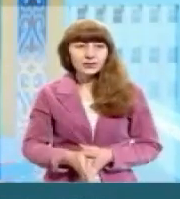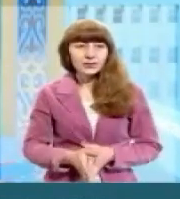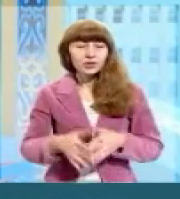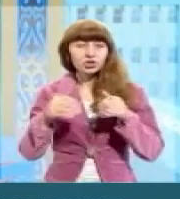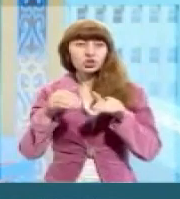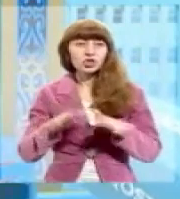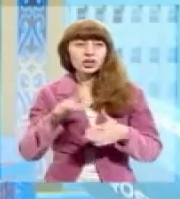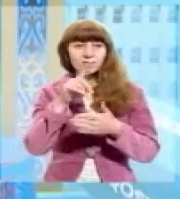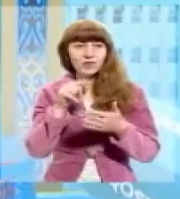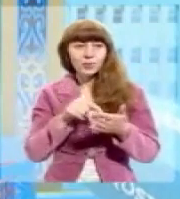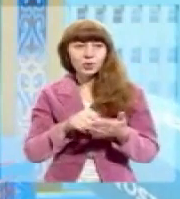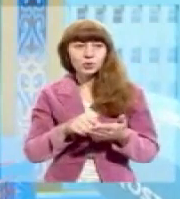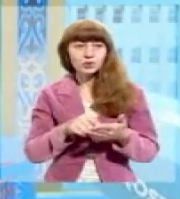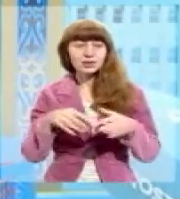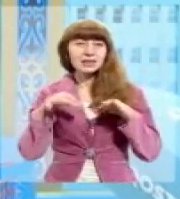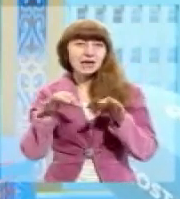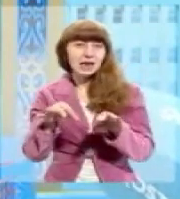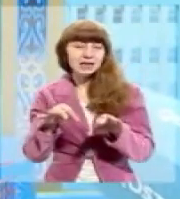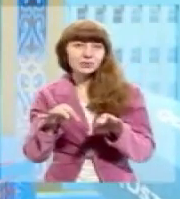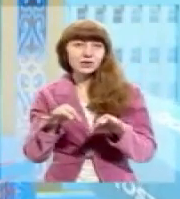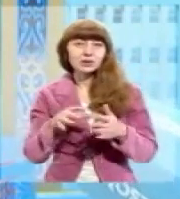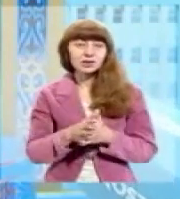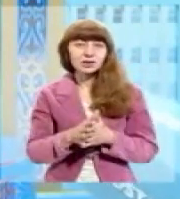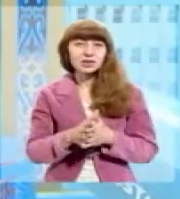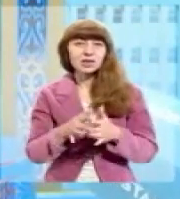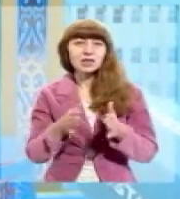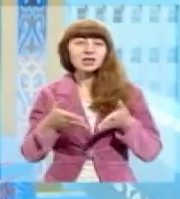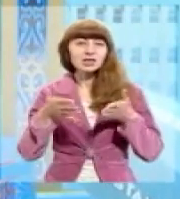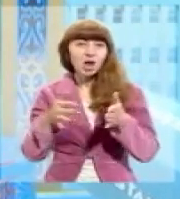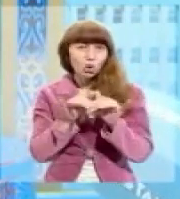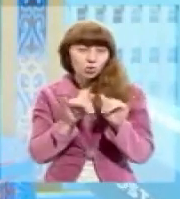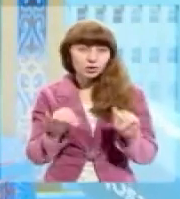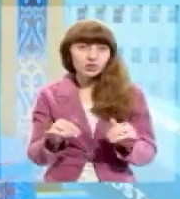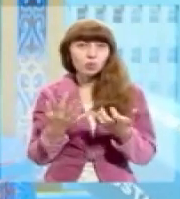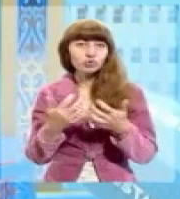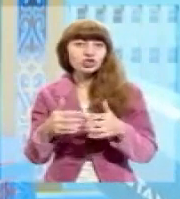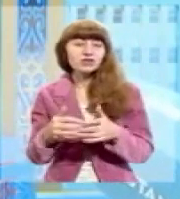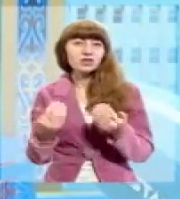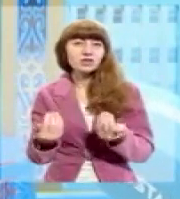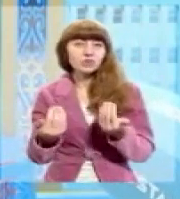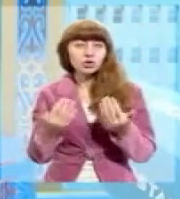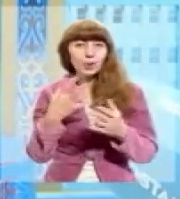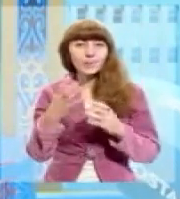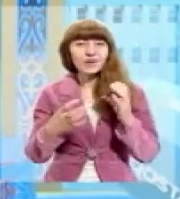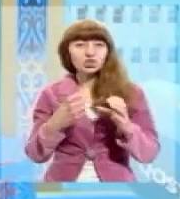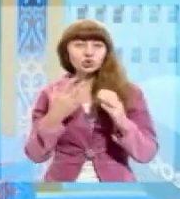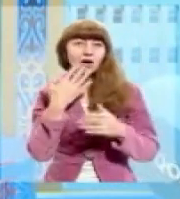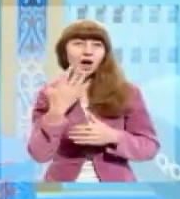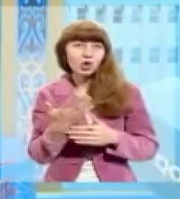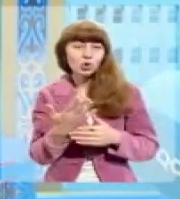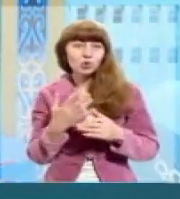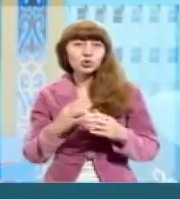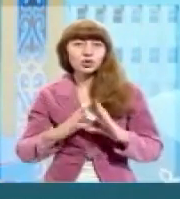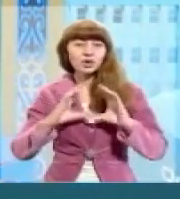решение вопросов, так скажем, транспортности, инфраструктуры, логистики, учитывая, так скажем, современное международное, так скажем,